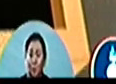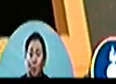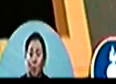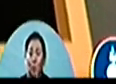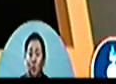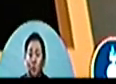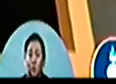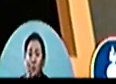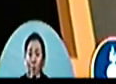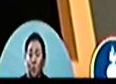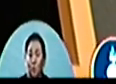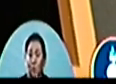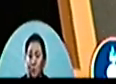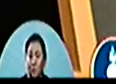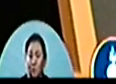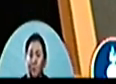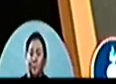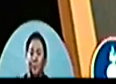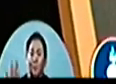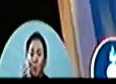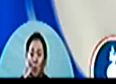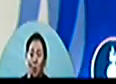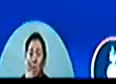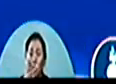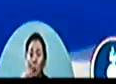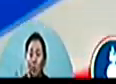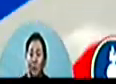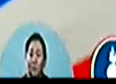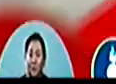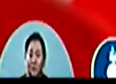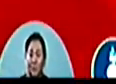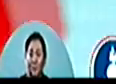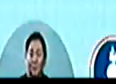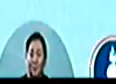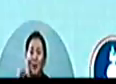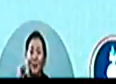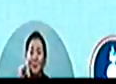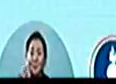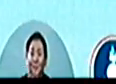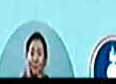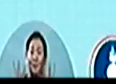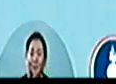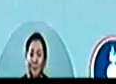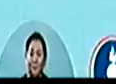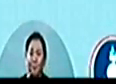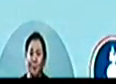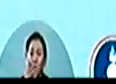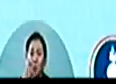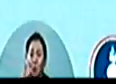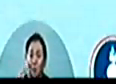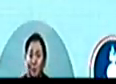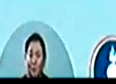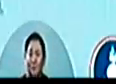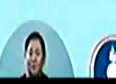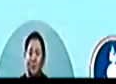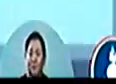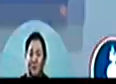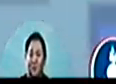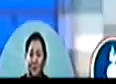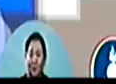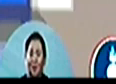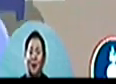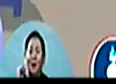тунхагласан хүмүүнлэг эргэний ардчилсан нийгэм. Хүмүүнлэг эргэний